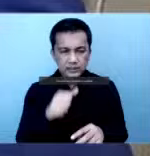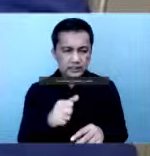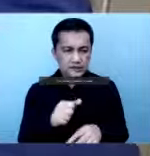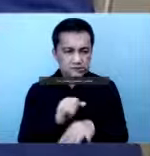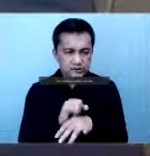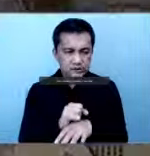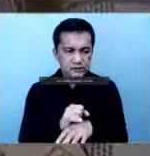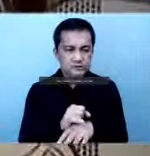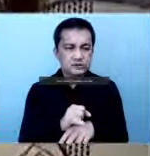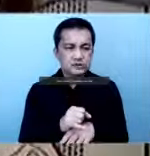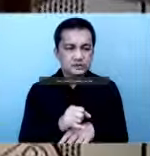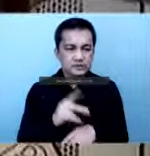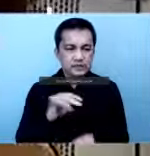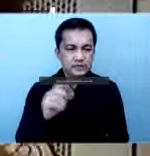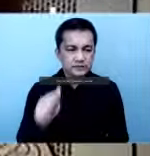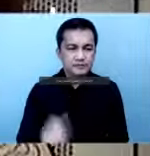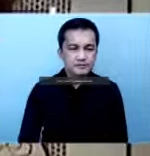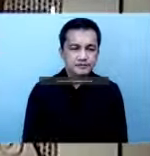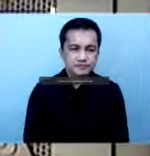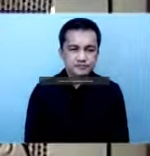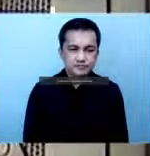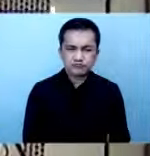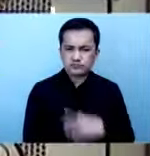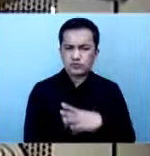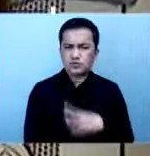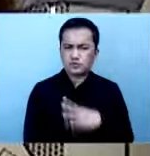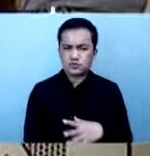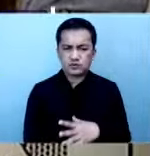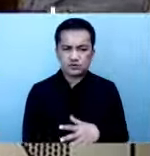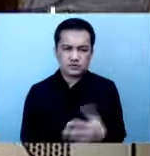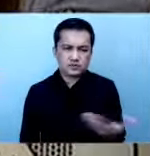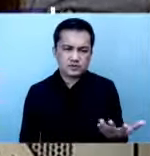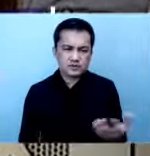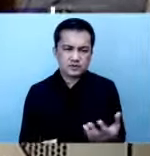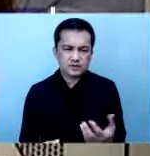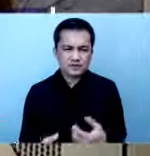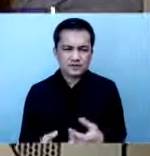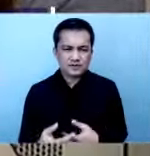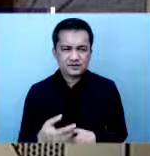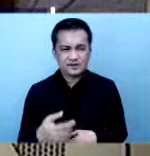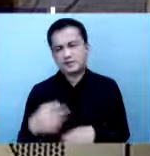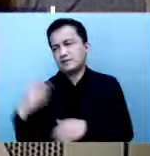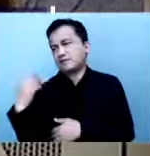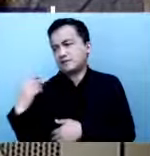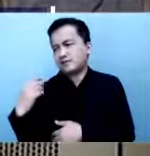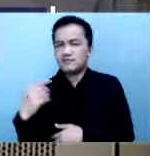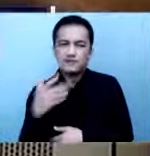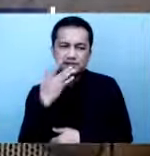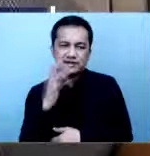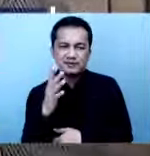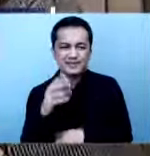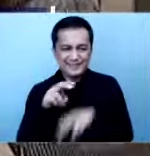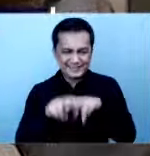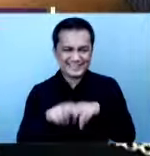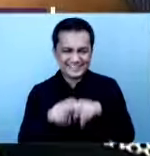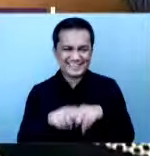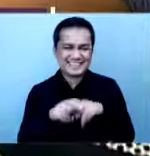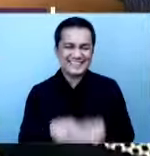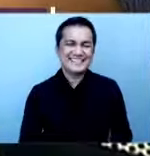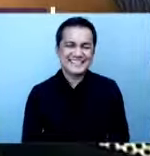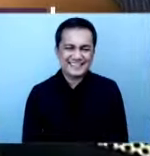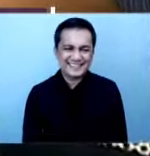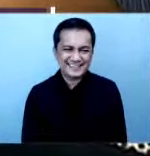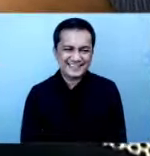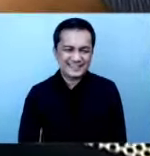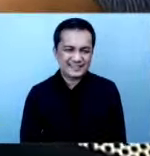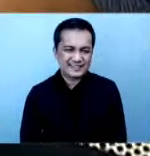NAIA. Okay naman mo kasi ito pa rin, pretty pa rin yung upo ko. Sitting pretty pa rin. Pretty pa rin. Wala naman